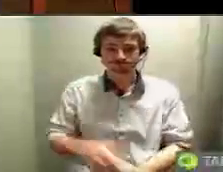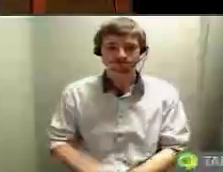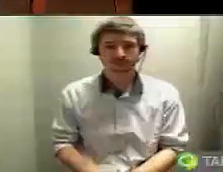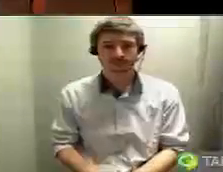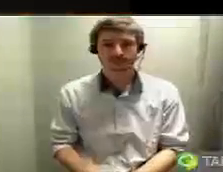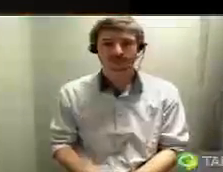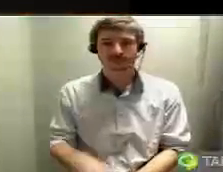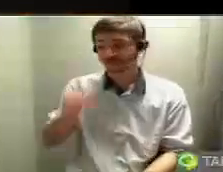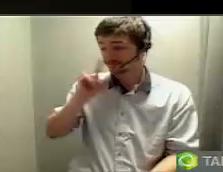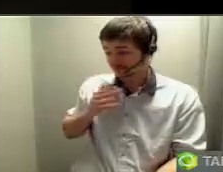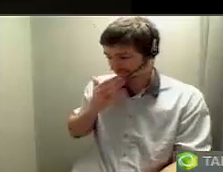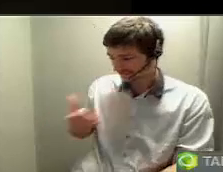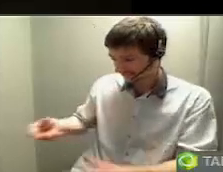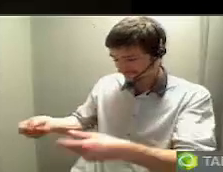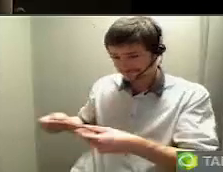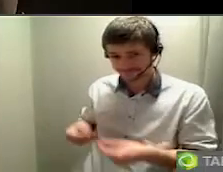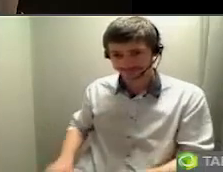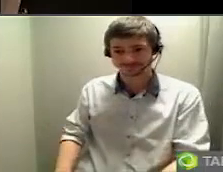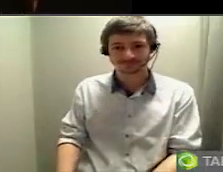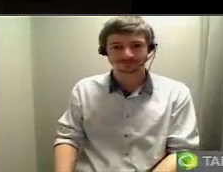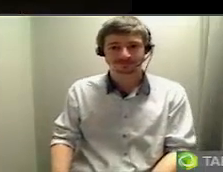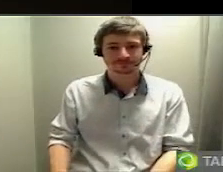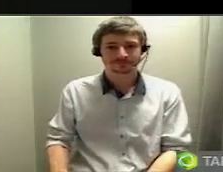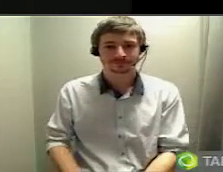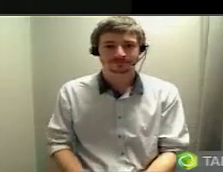Merci. J'ouvre la dite.